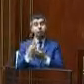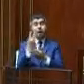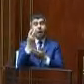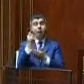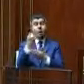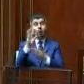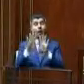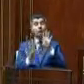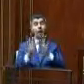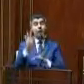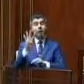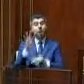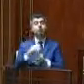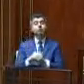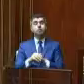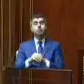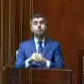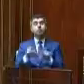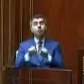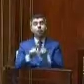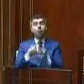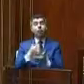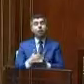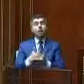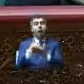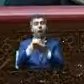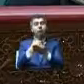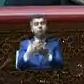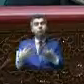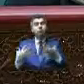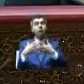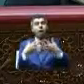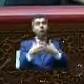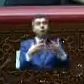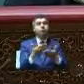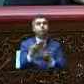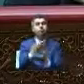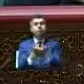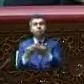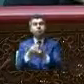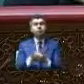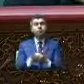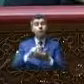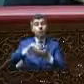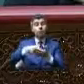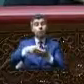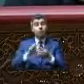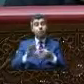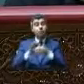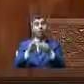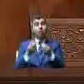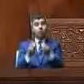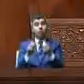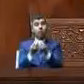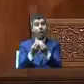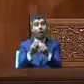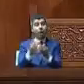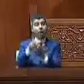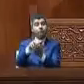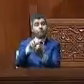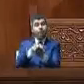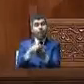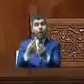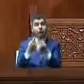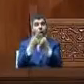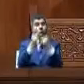سنة 2014 التي توفر دعما للبلدان الشريكة. وتم توقيع اتفاقية التبادل الحر في المجال الفلاحي